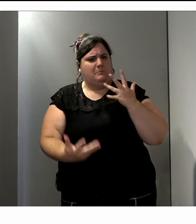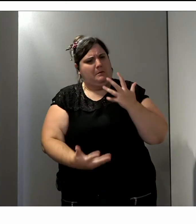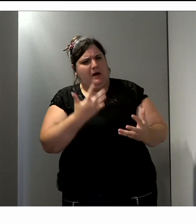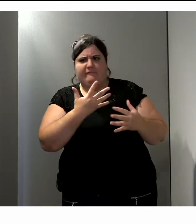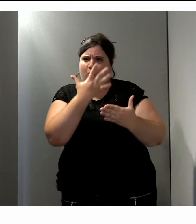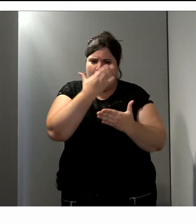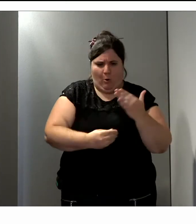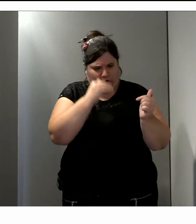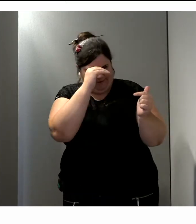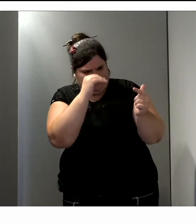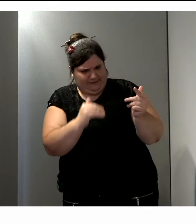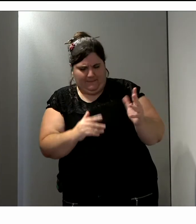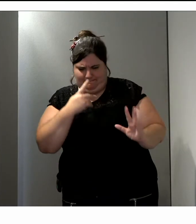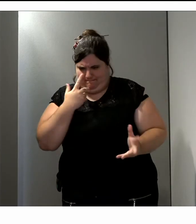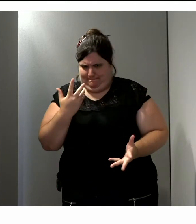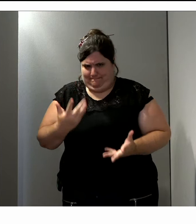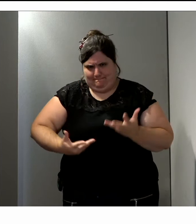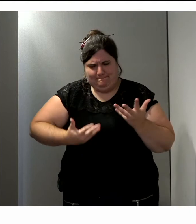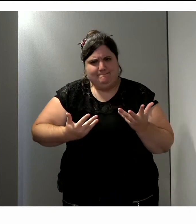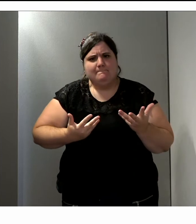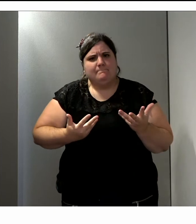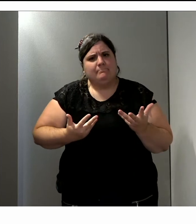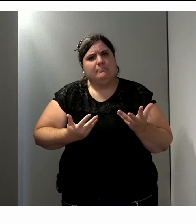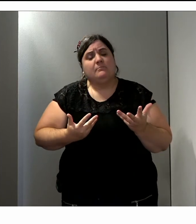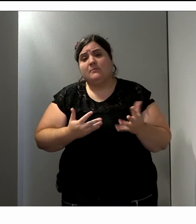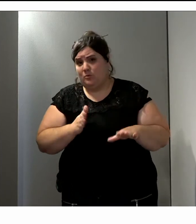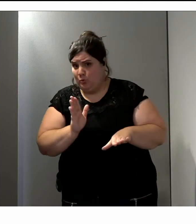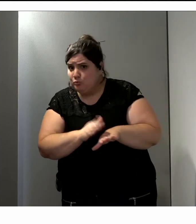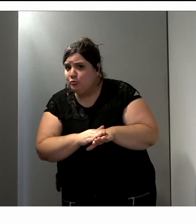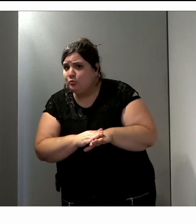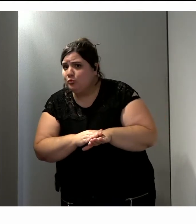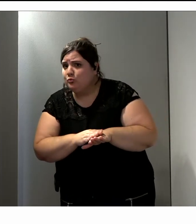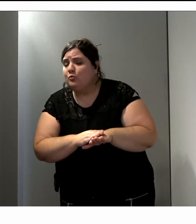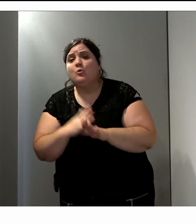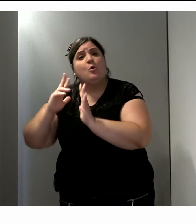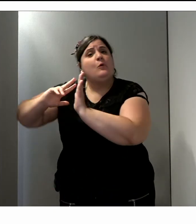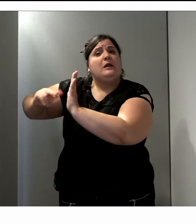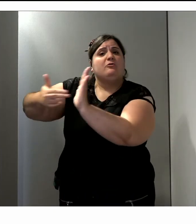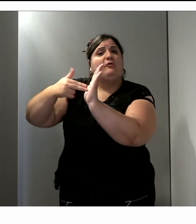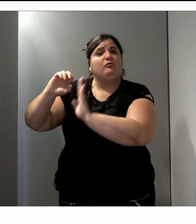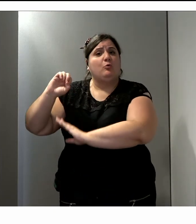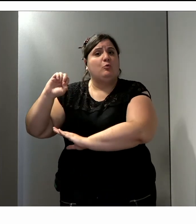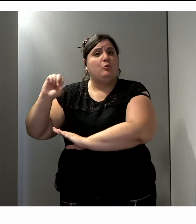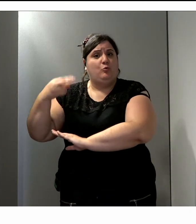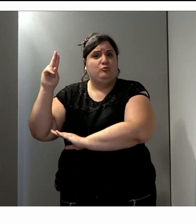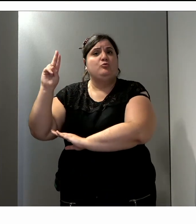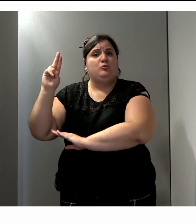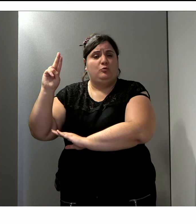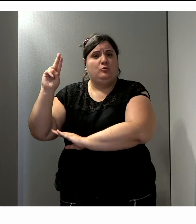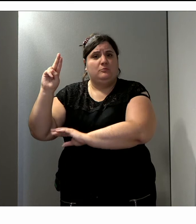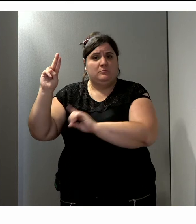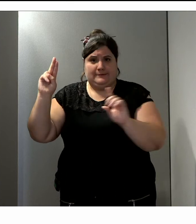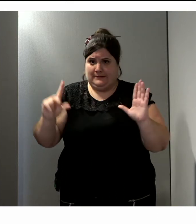soulignées. Et il n'y a pas aucune mention, si on regarde la Convention, il y a ici dans la